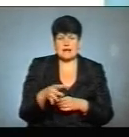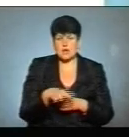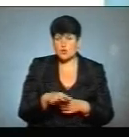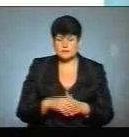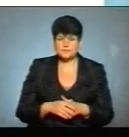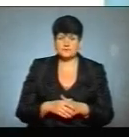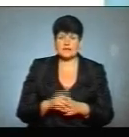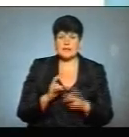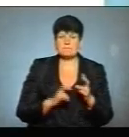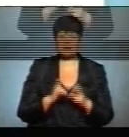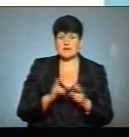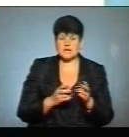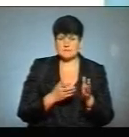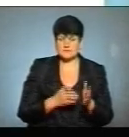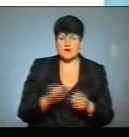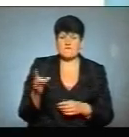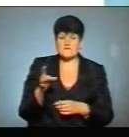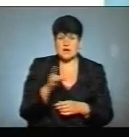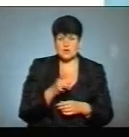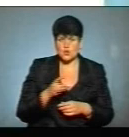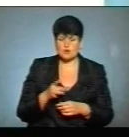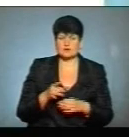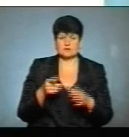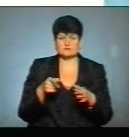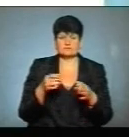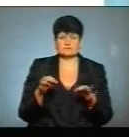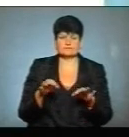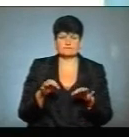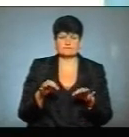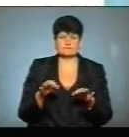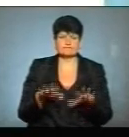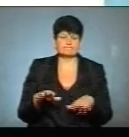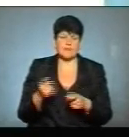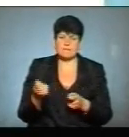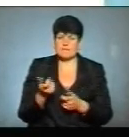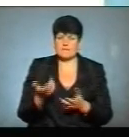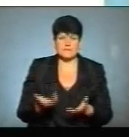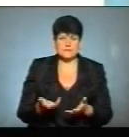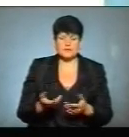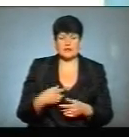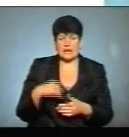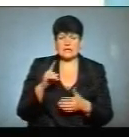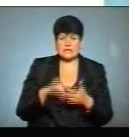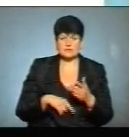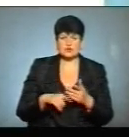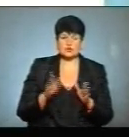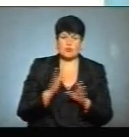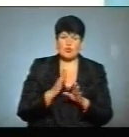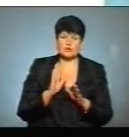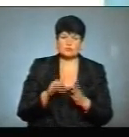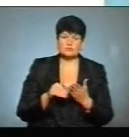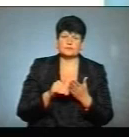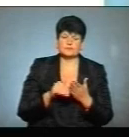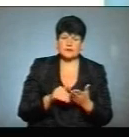на підприємствах. А по районах, звичайно, вакансій значно менше, хоча Надіємося, що погода все-таки буде сприяти,